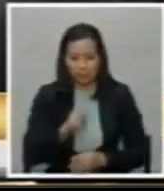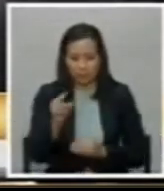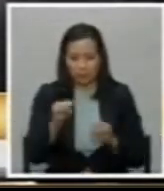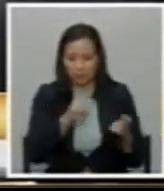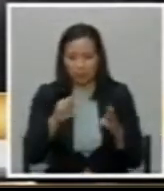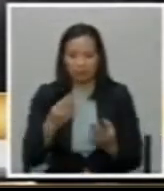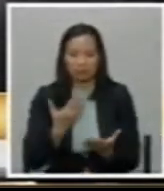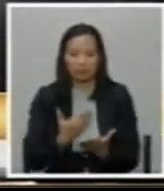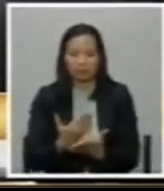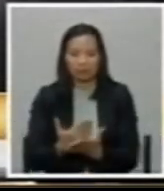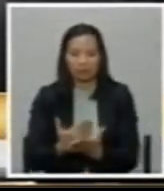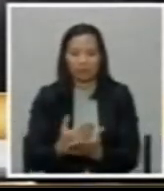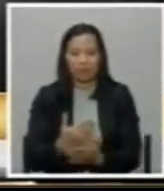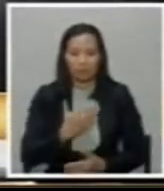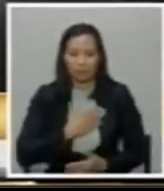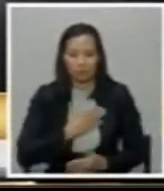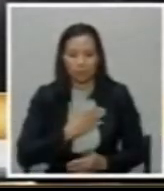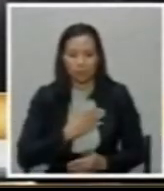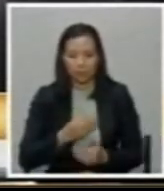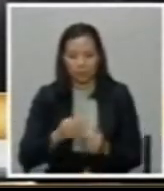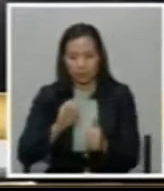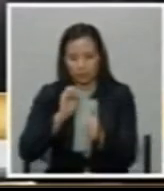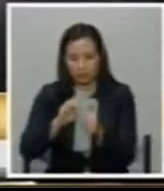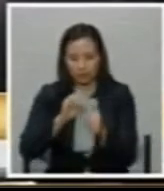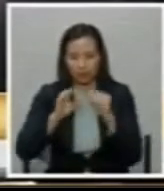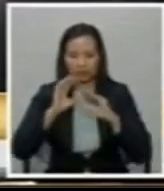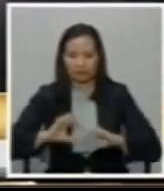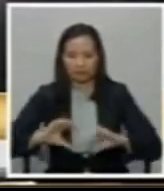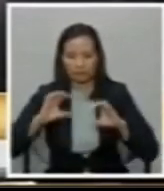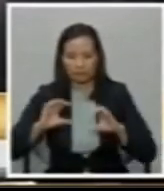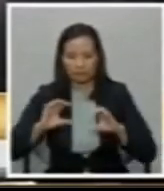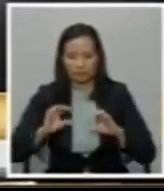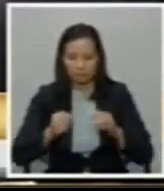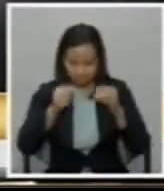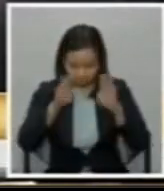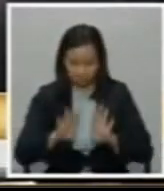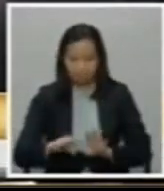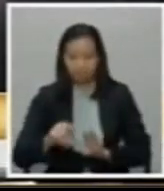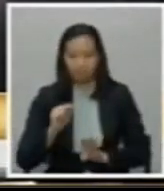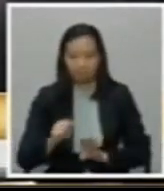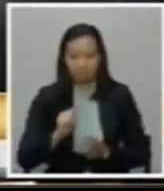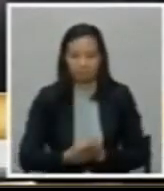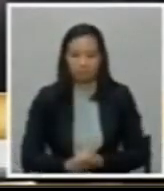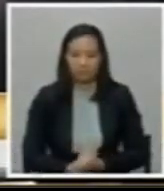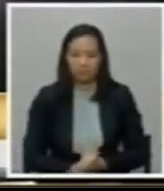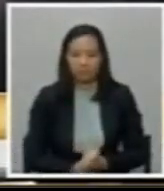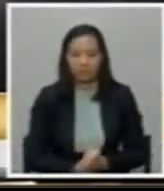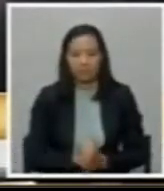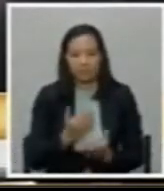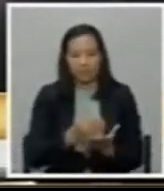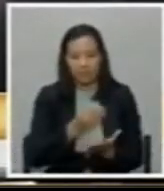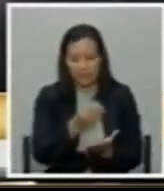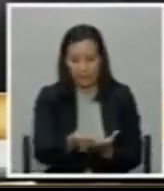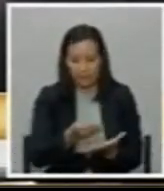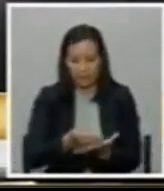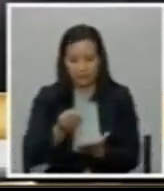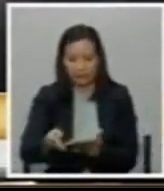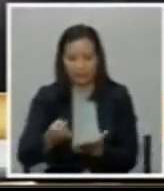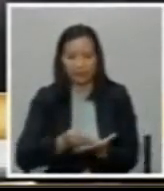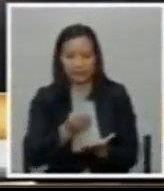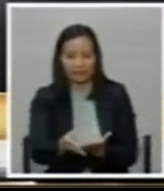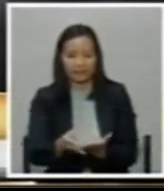การแจกเงินผมก็อยากจะให้รัฐบาลเนี่ยครับใช้วิธีการแบบนี้คือยังไงเสียท่านก็แจกเงินใน